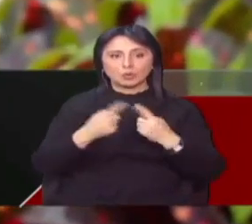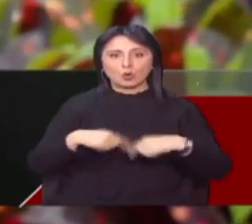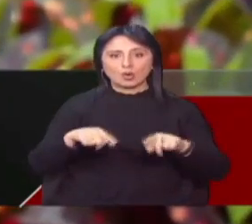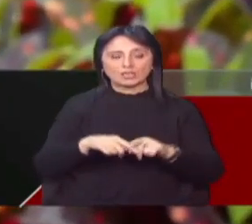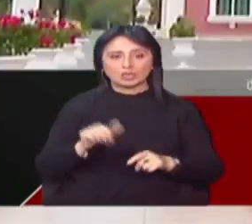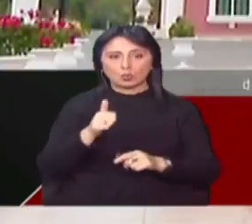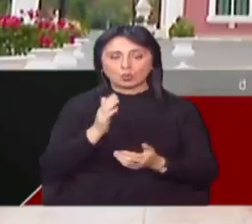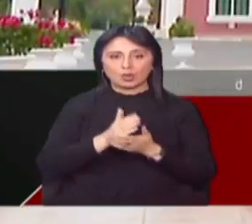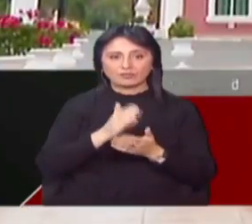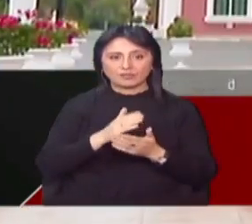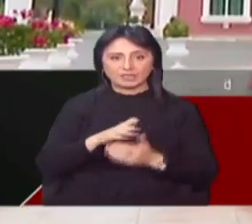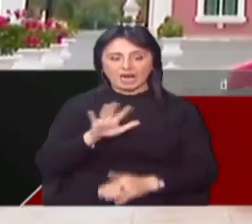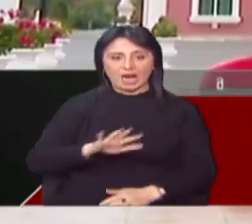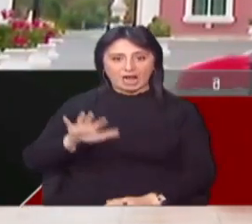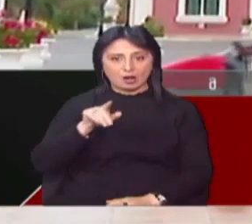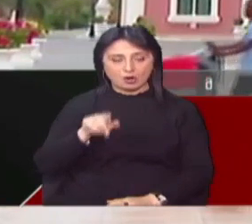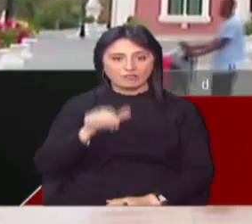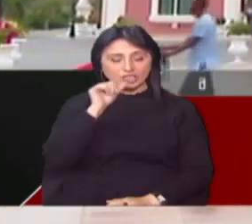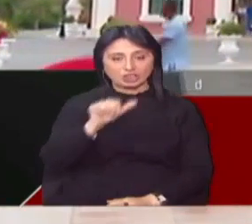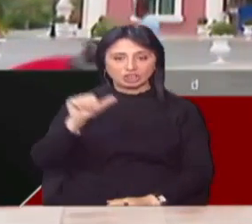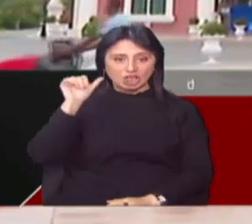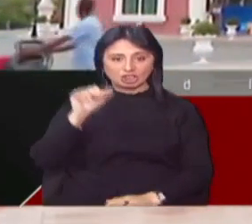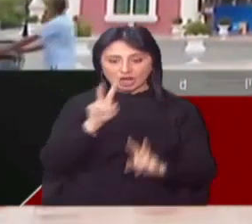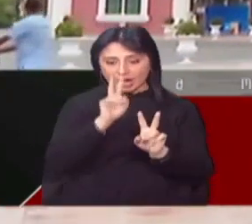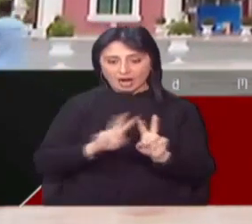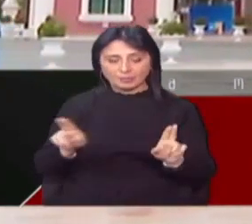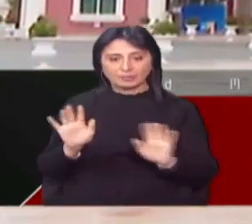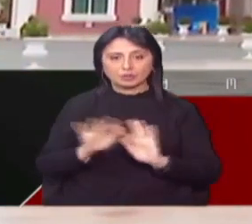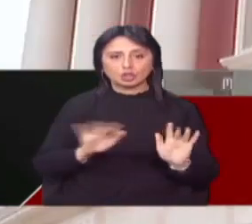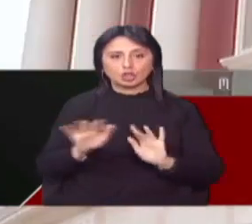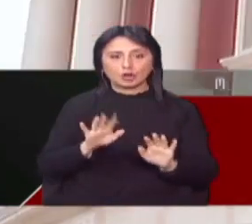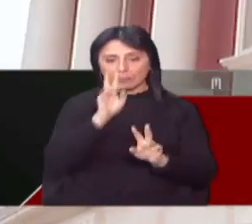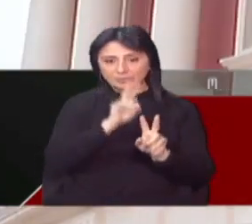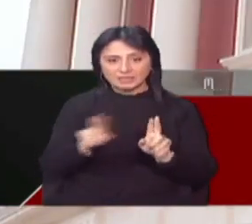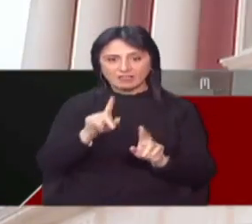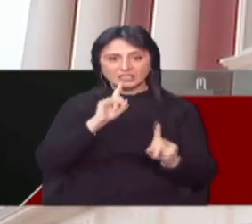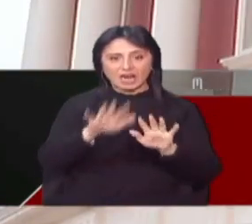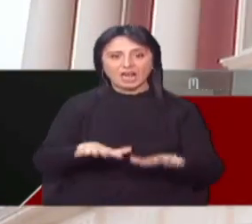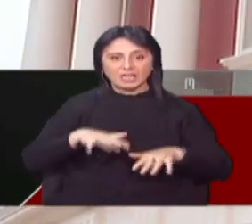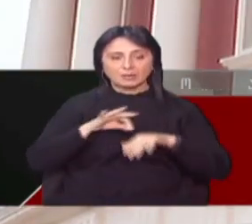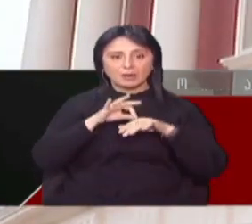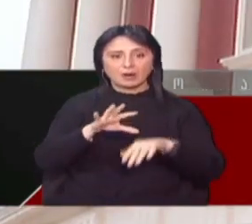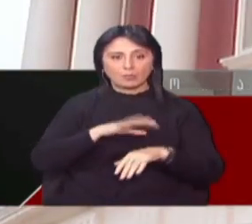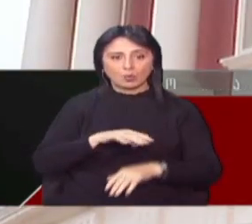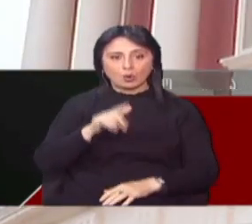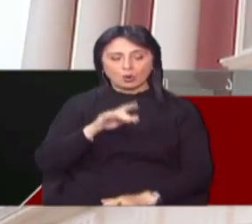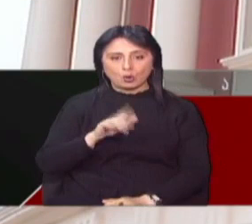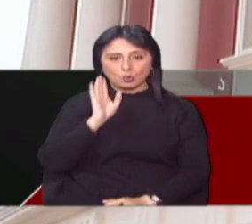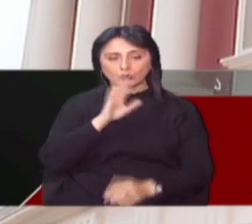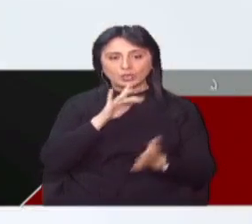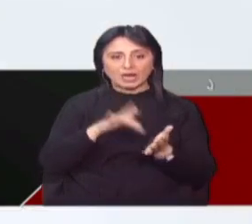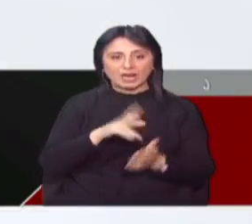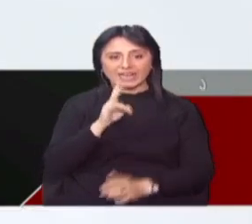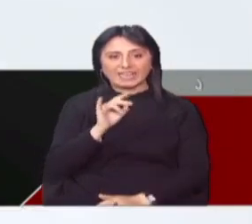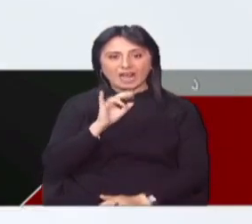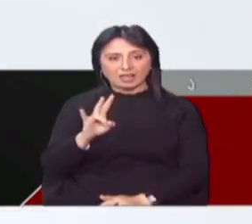ორგანიზაციაში, როგორც არის გაერო. შარშან მსგავსი ღონისძიება და მსგავსი ასამბლეა გაიმართა რუანდის დედაქალაქ